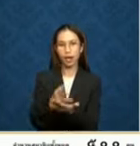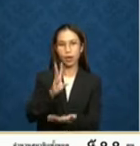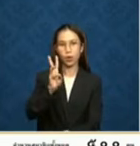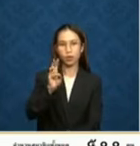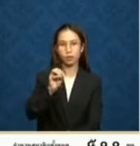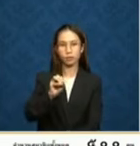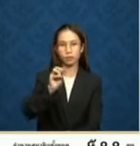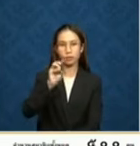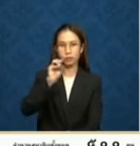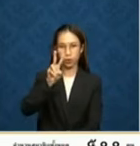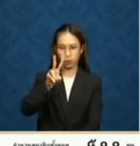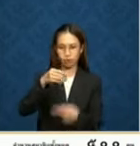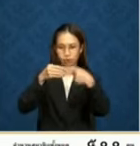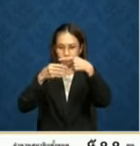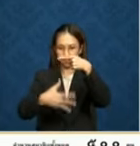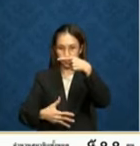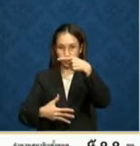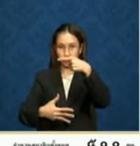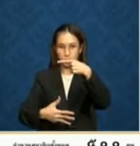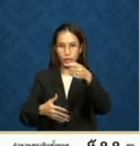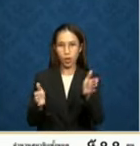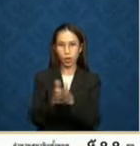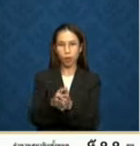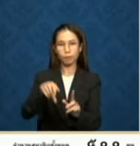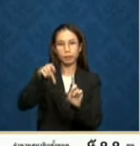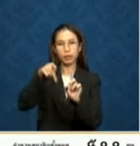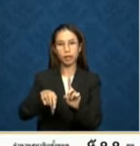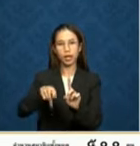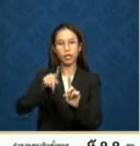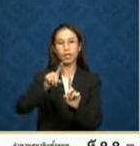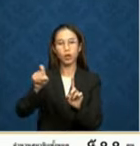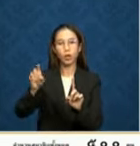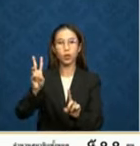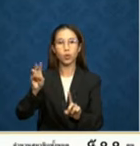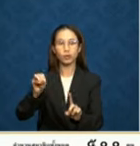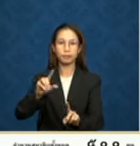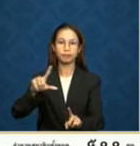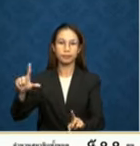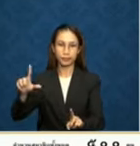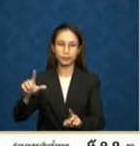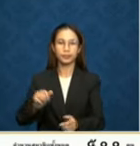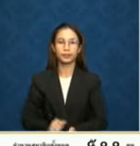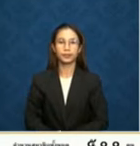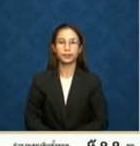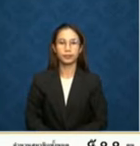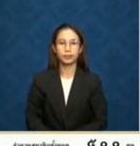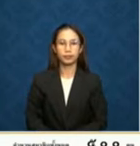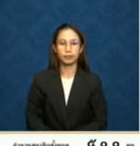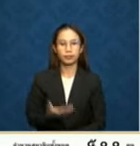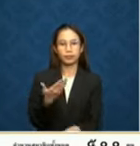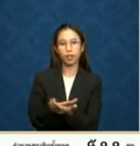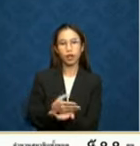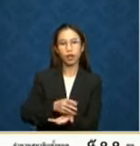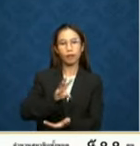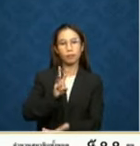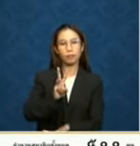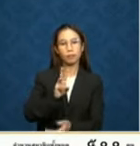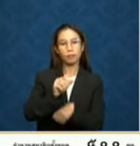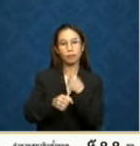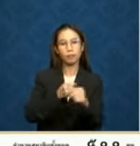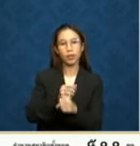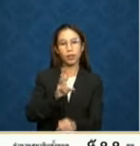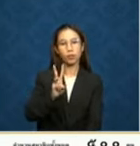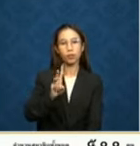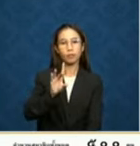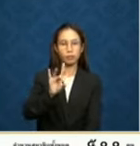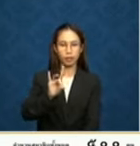รายการนะครับรวมงประมาณ 1,160 ล้าน รวมกบงบ 68 นะครับอี